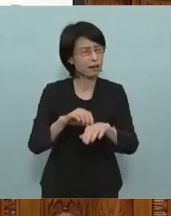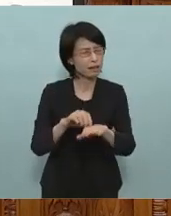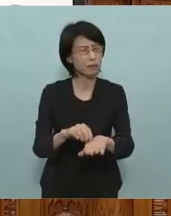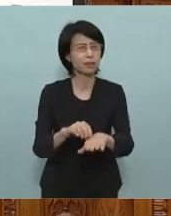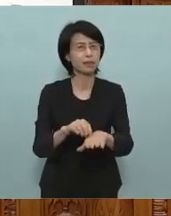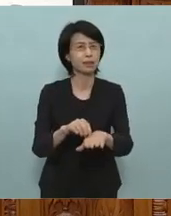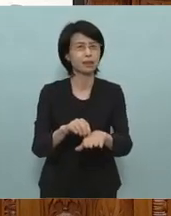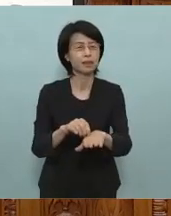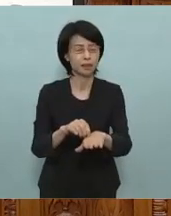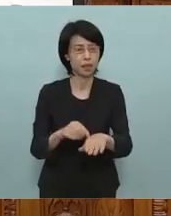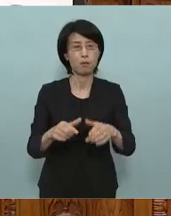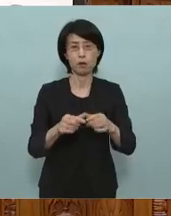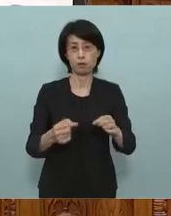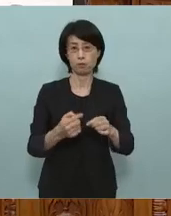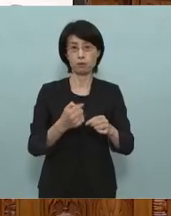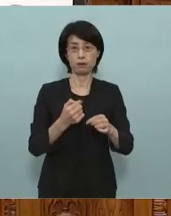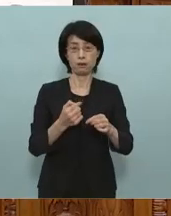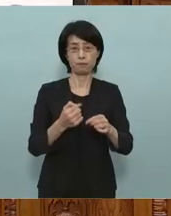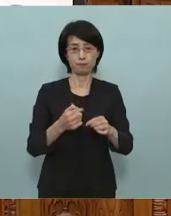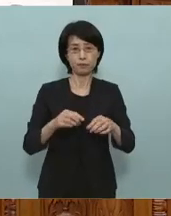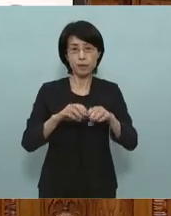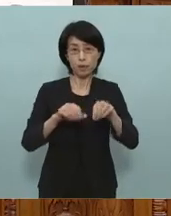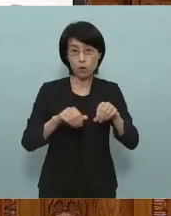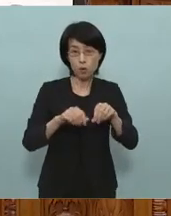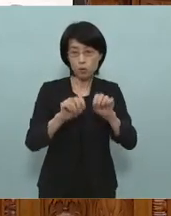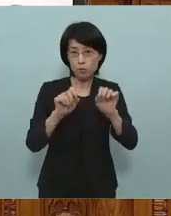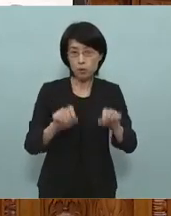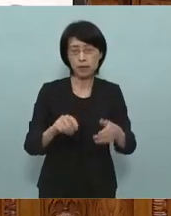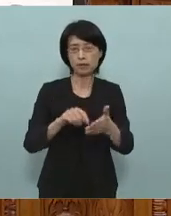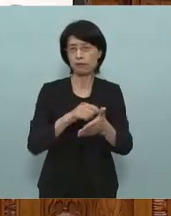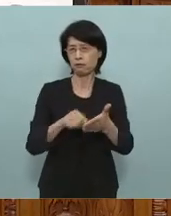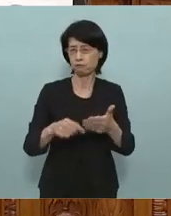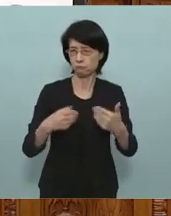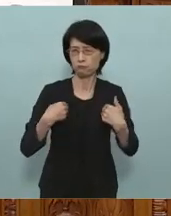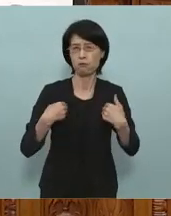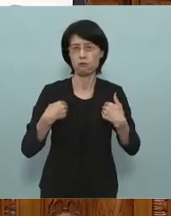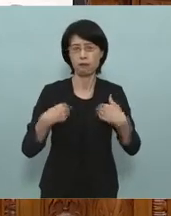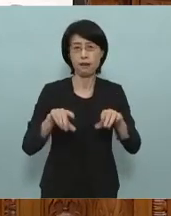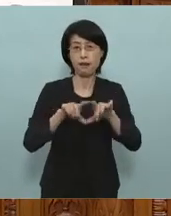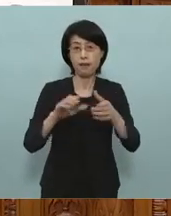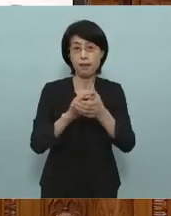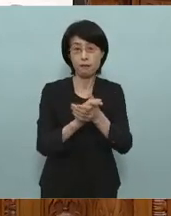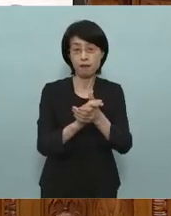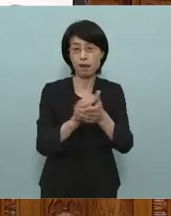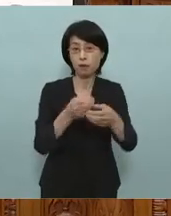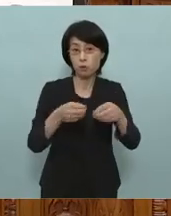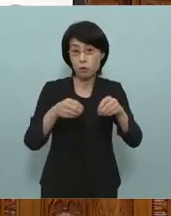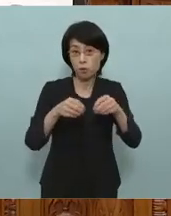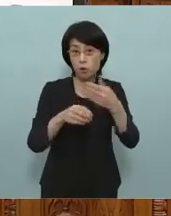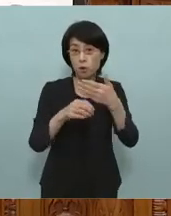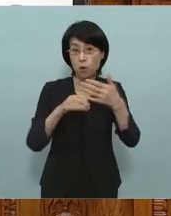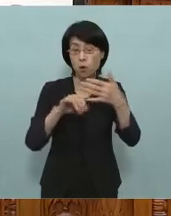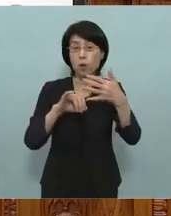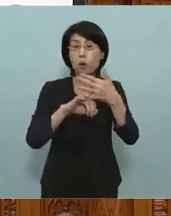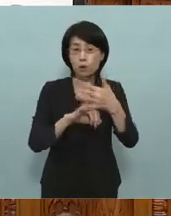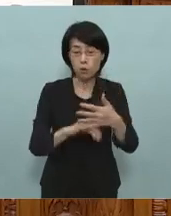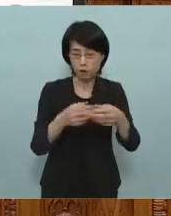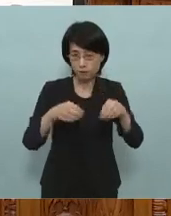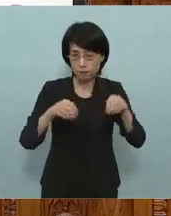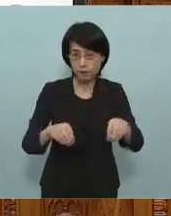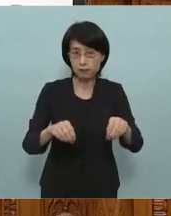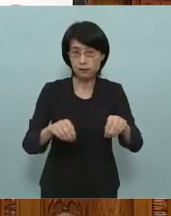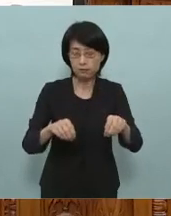が我が国として領土問題を解決し平和条約を締結するとの方針を検事いたしまし